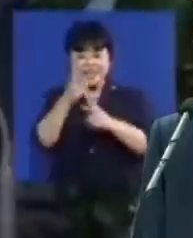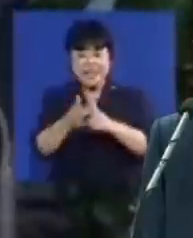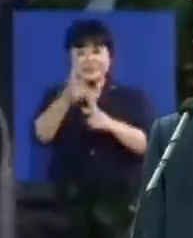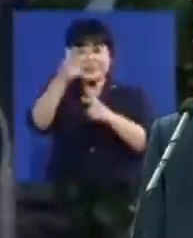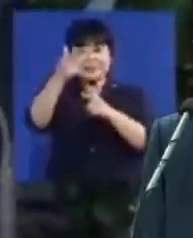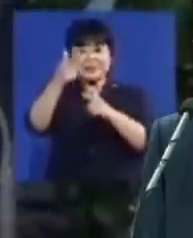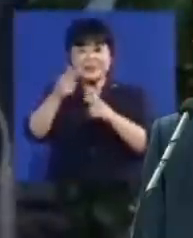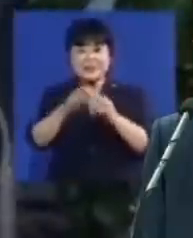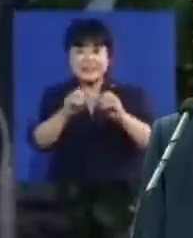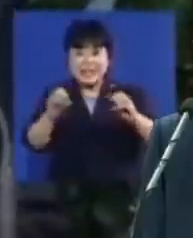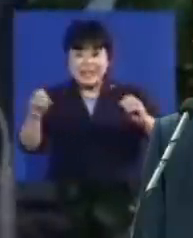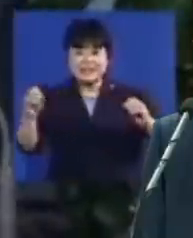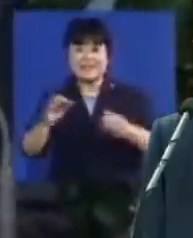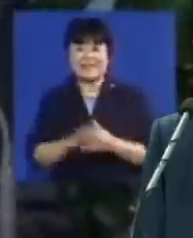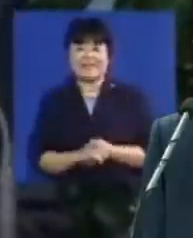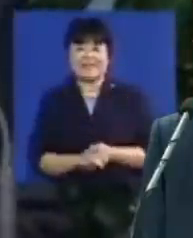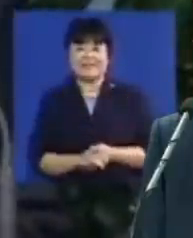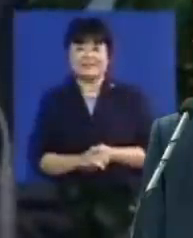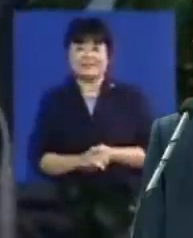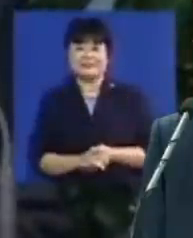예수님이 이 땅에서